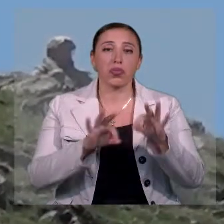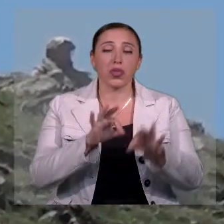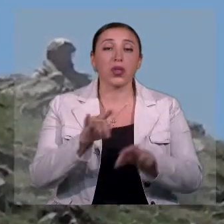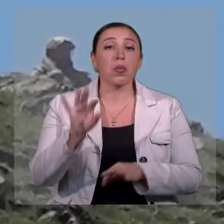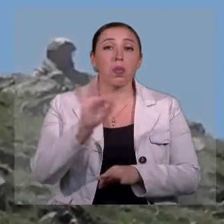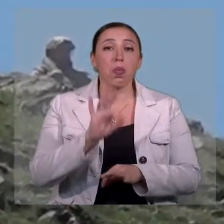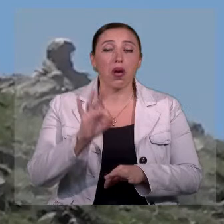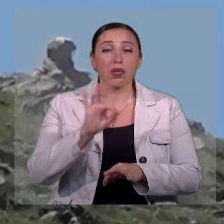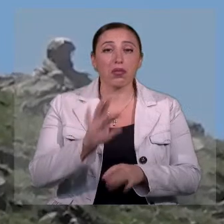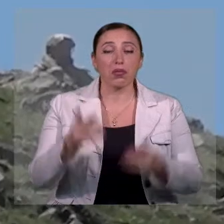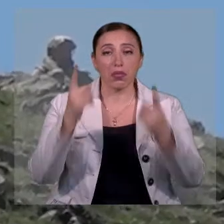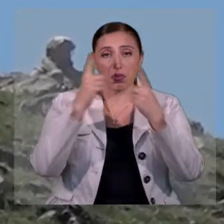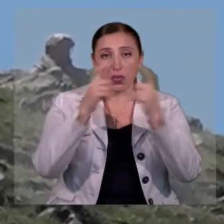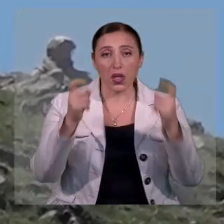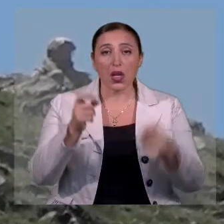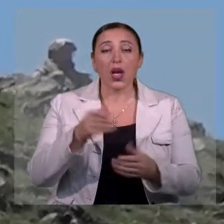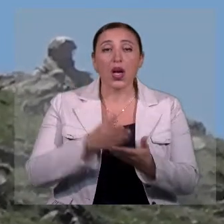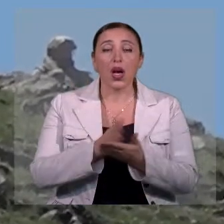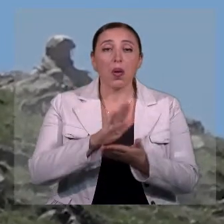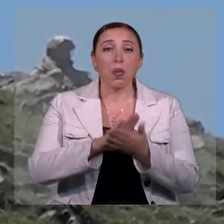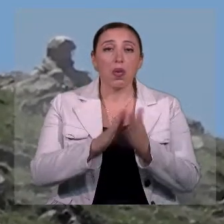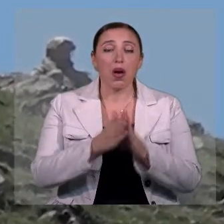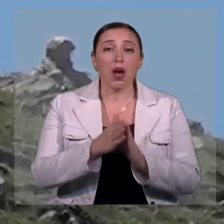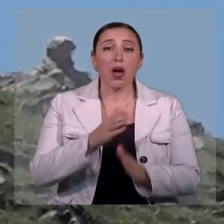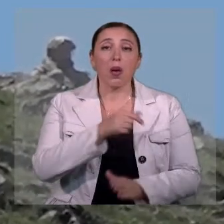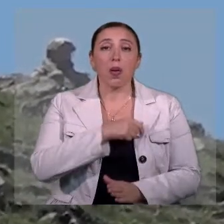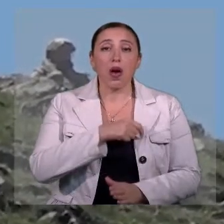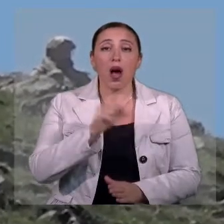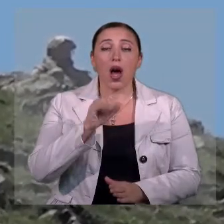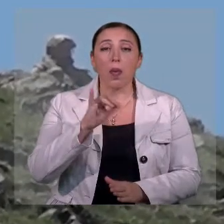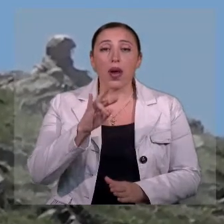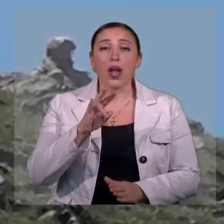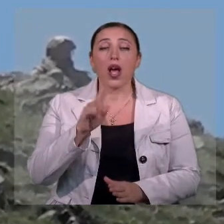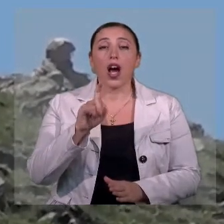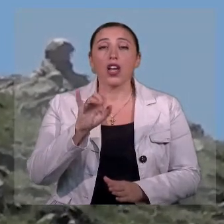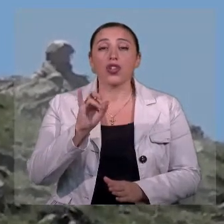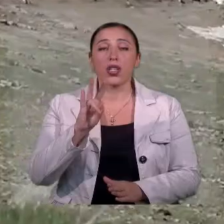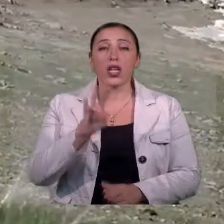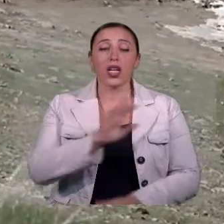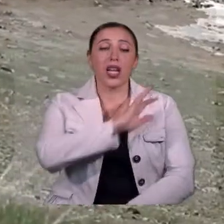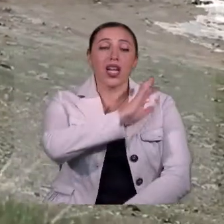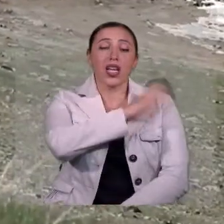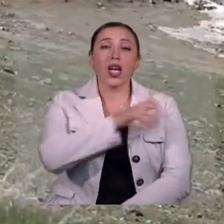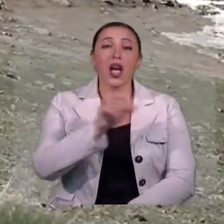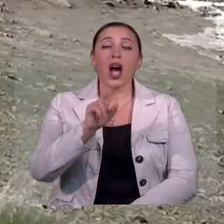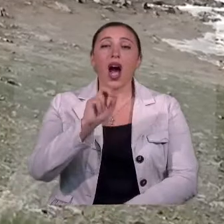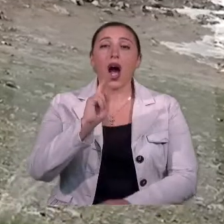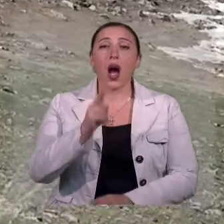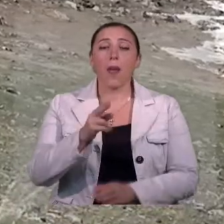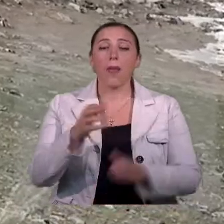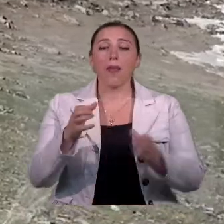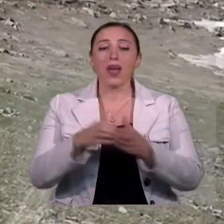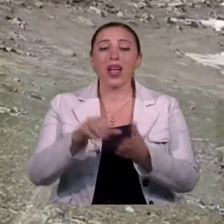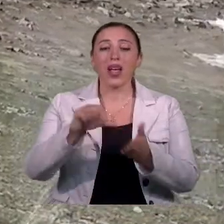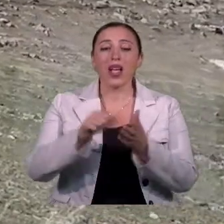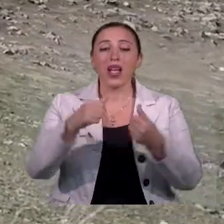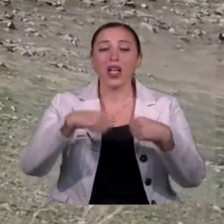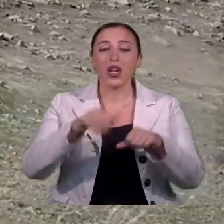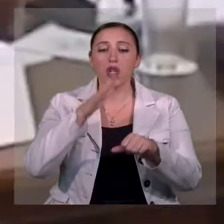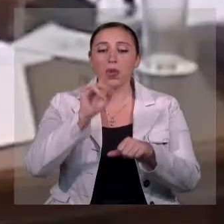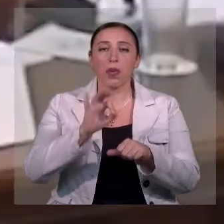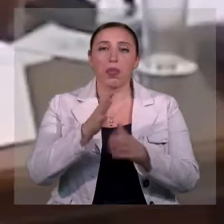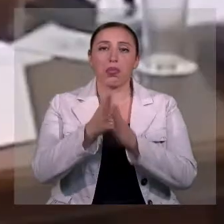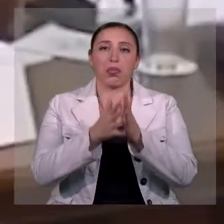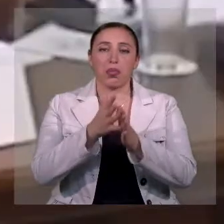մասին հայտարարել է իշխանական պատգամավոր Արմեն Խաչատրյանը Սանկտ-Պետերբուրգում ՀԱՊ կանդամ պետությունների խորհրդարանների խորհրդակցության ընթացքում։